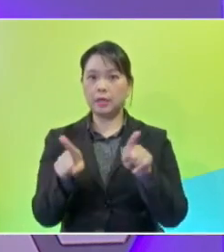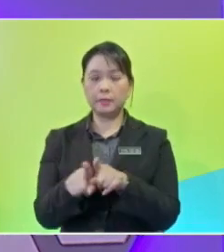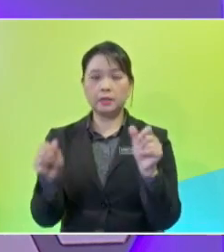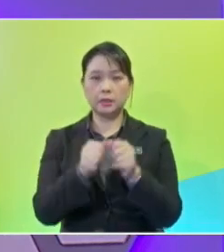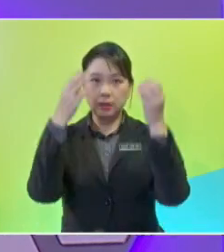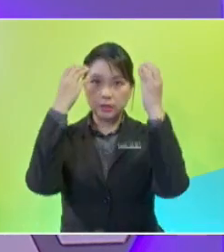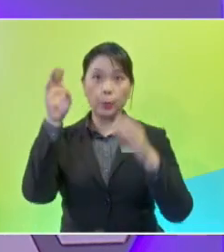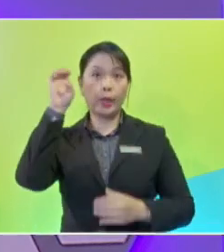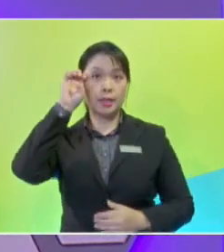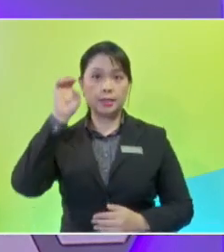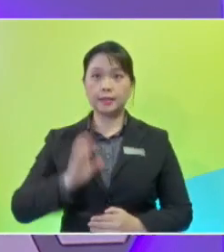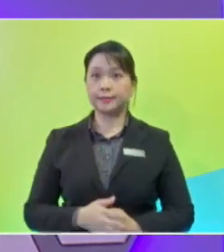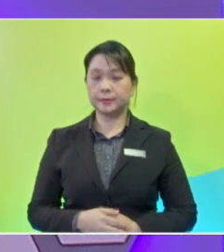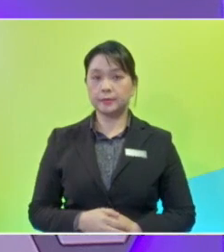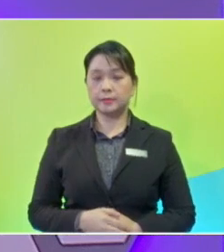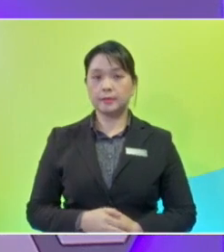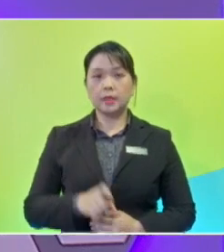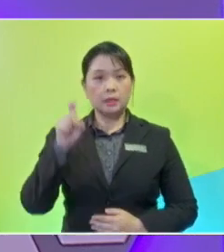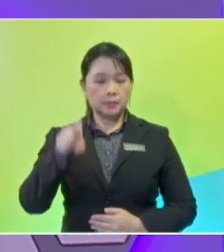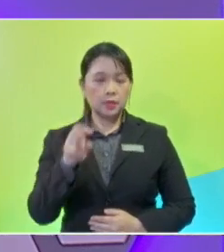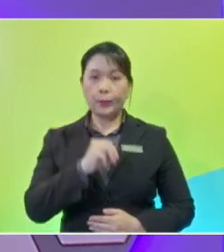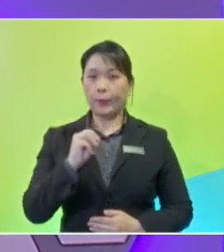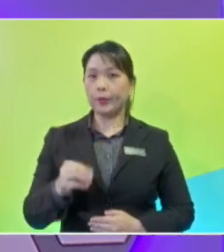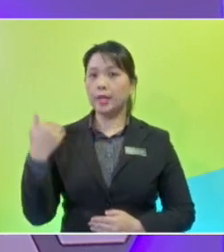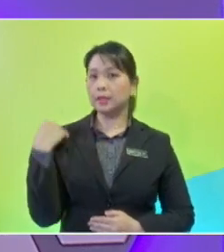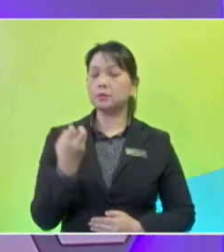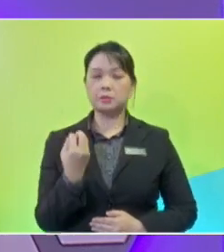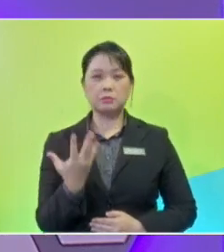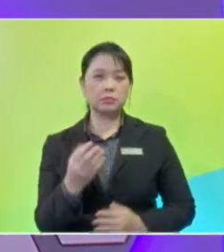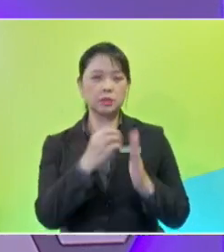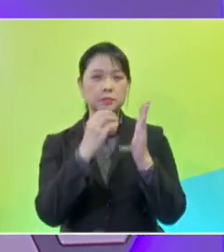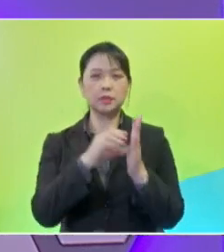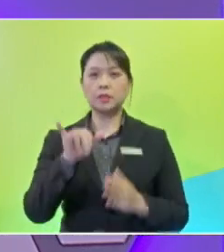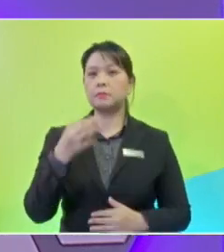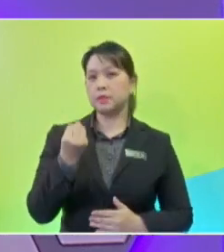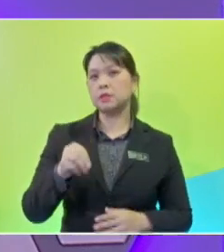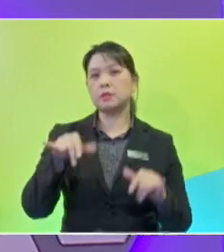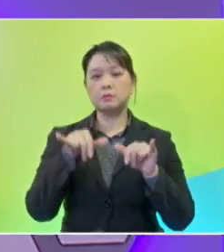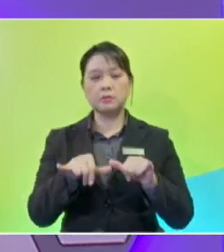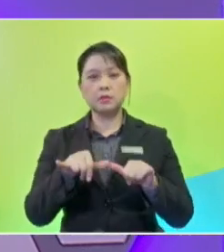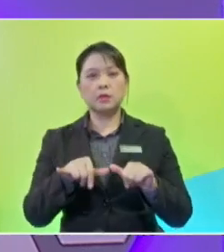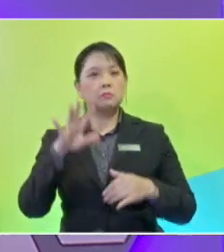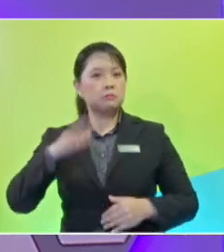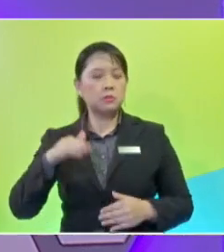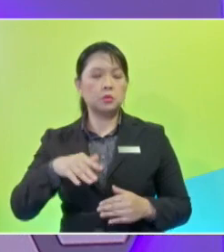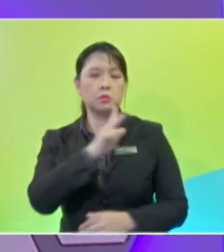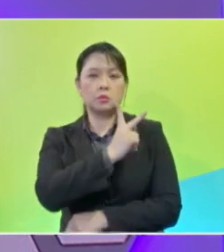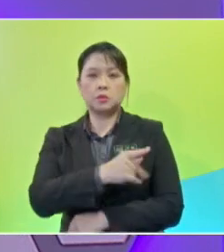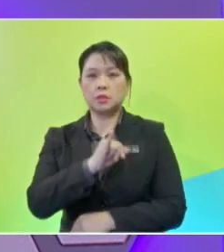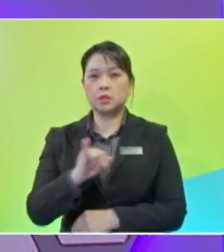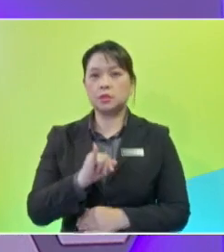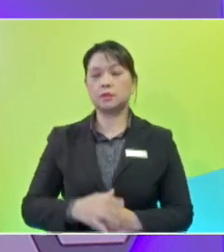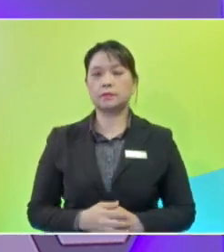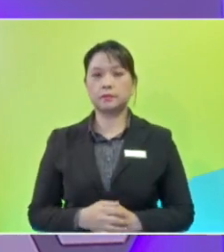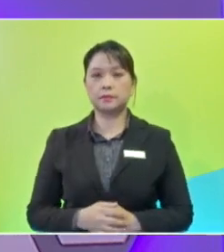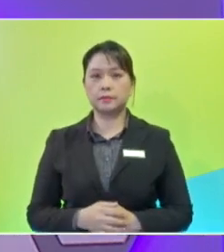Eza hamiko Saya pasti murid-murid ada beberapa bab yang mereka masih belum lagi kuasai antaranya bab